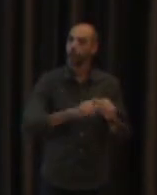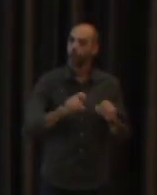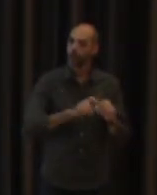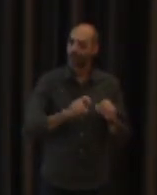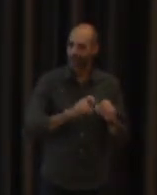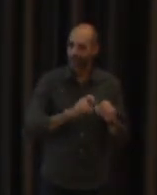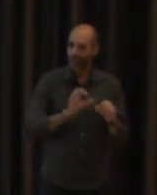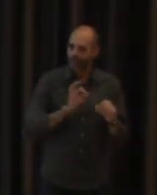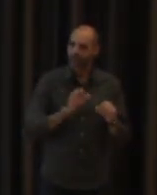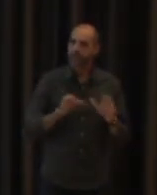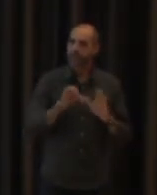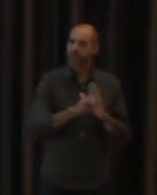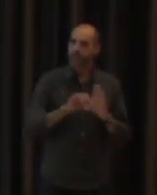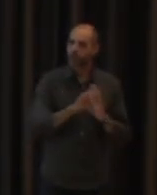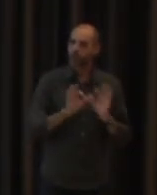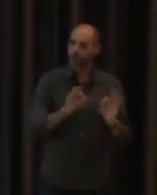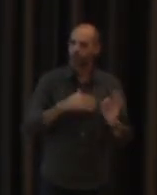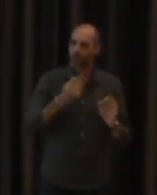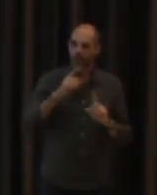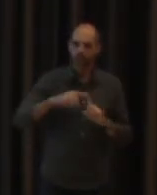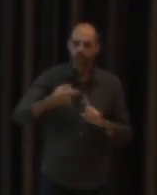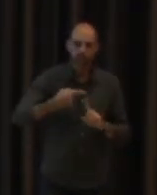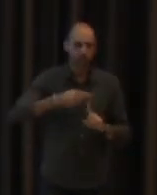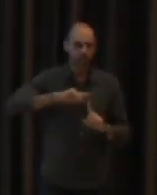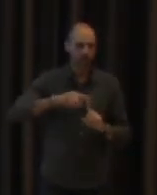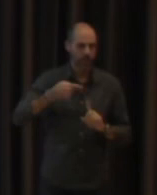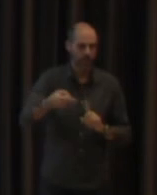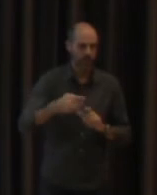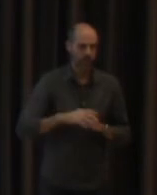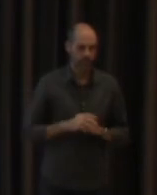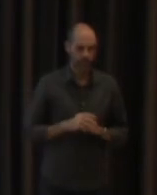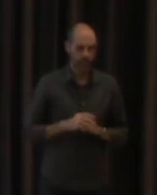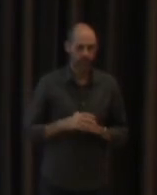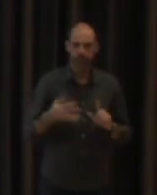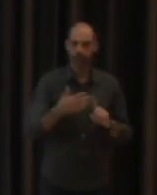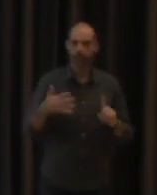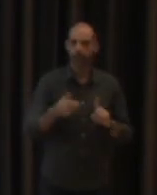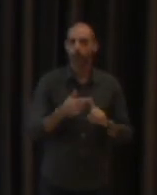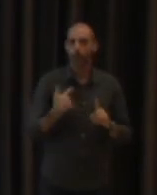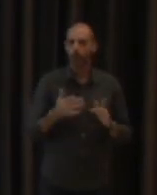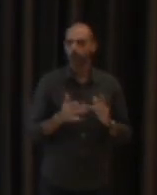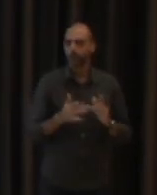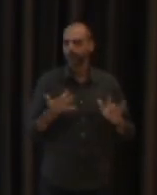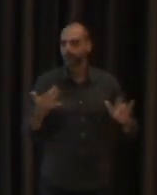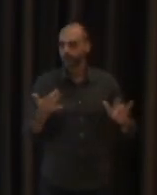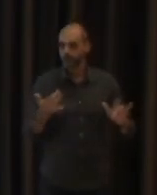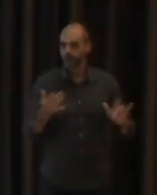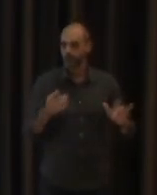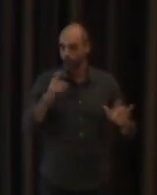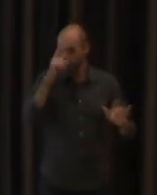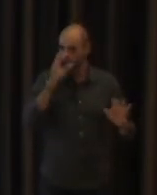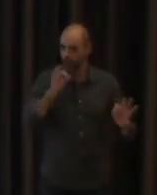específica, expressen reciprocitat. Per això, els predicats com enemistar-se se'ls anomena també